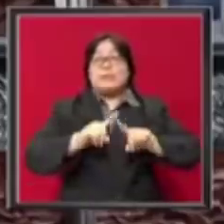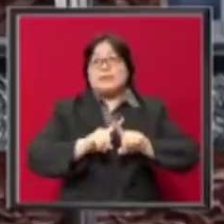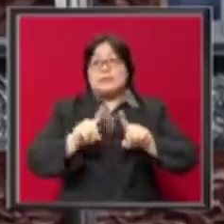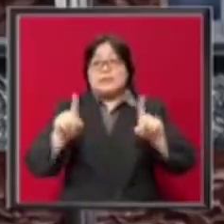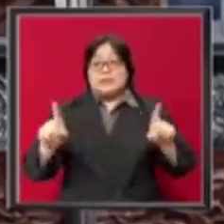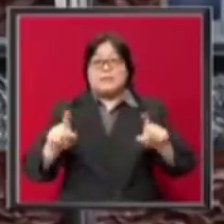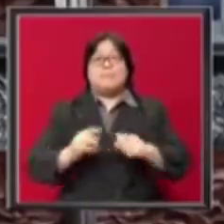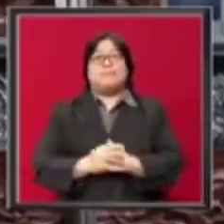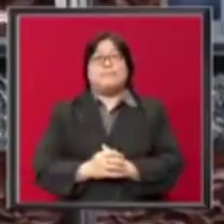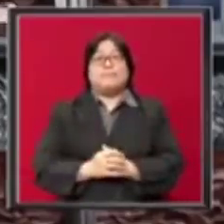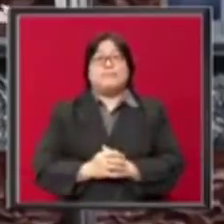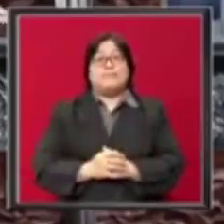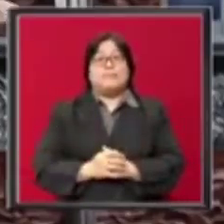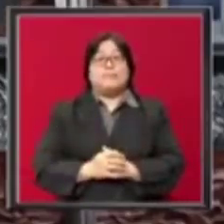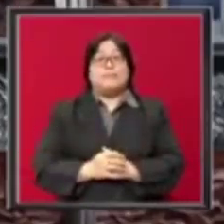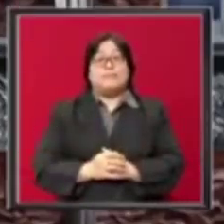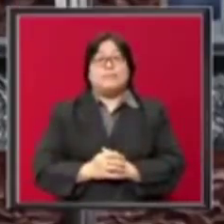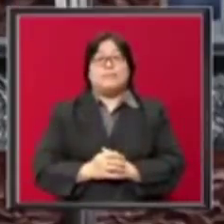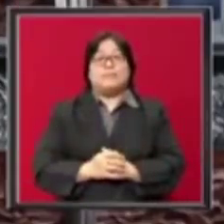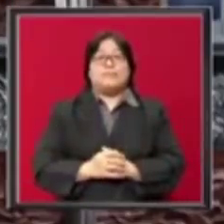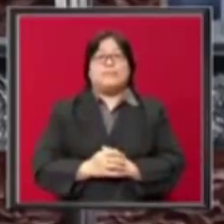Tetapi yang disebut